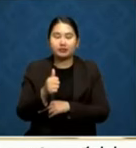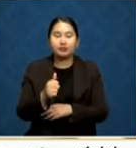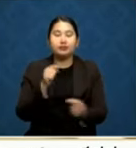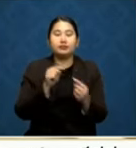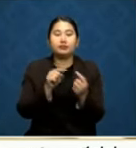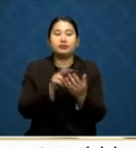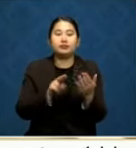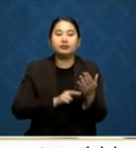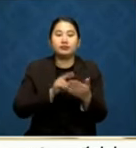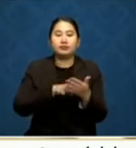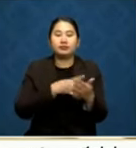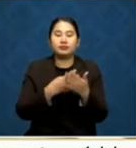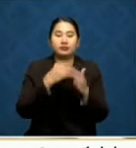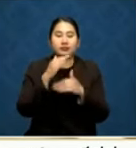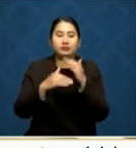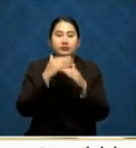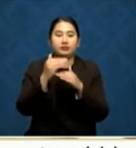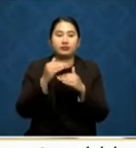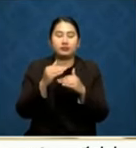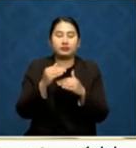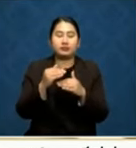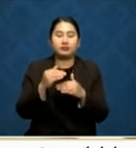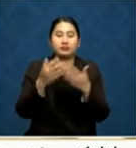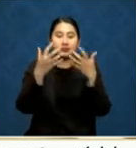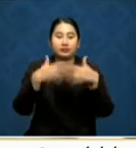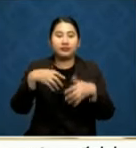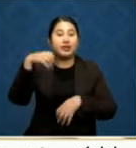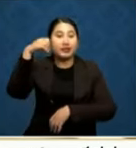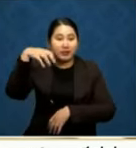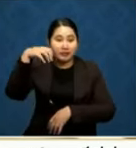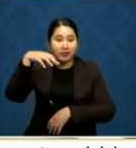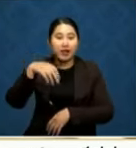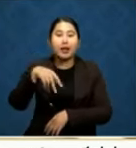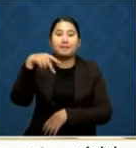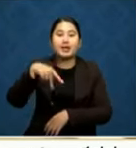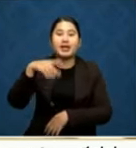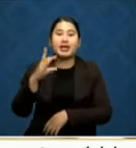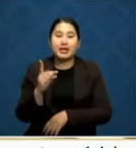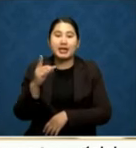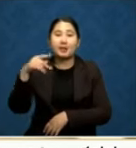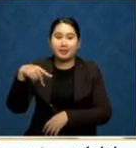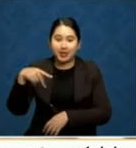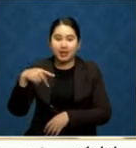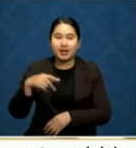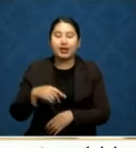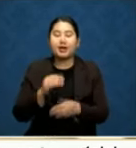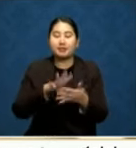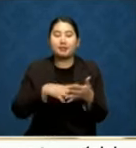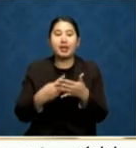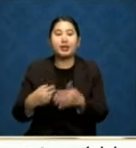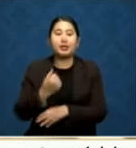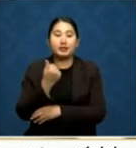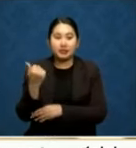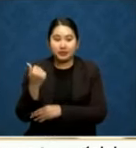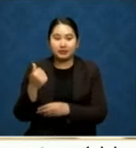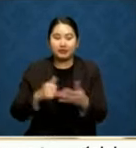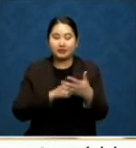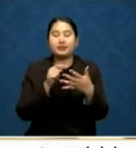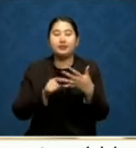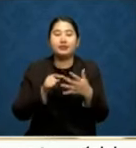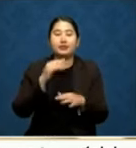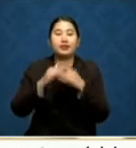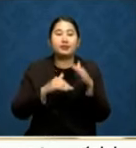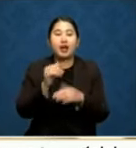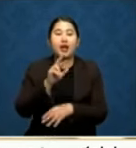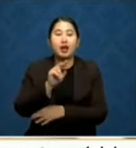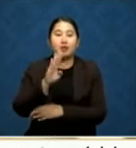่างแผนพัฒนากำลังการผลิดไฟฟ้าPDP และร่างแผนพัฒนาอื่น ๆ4. พัฒนาระ